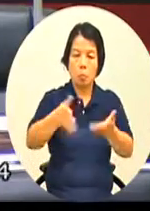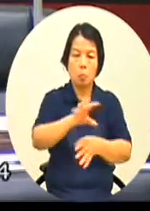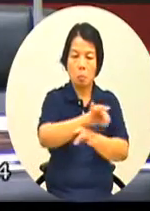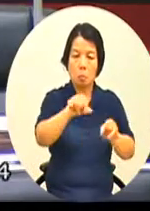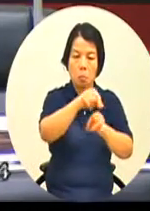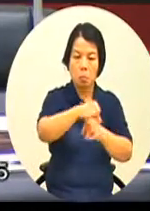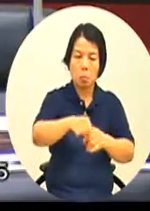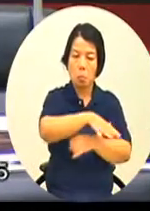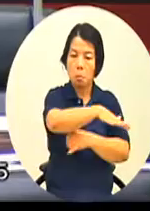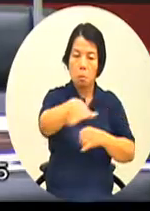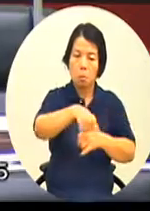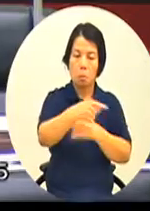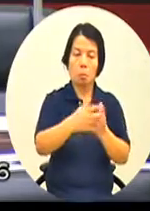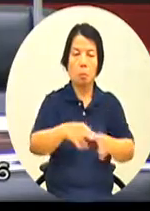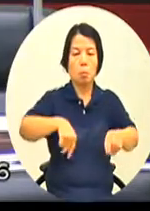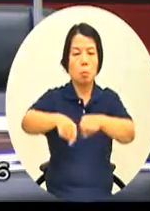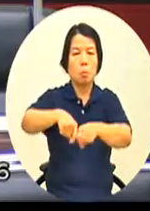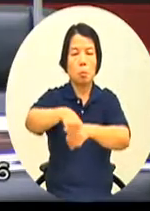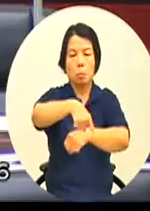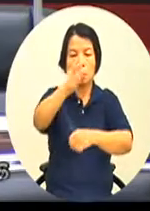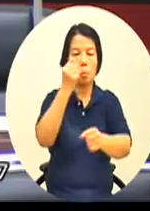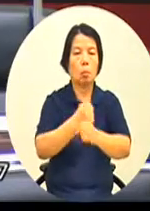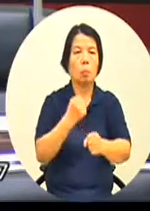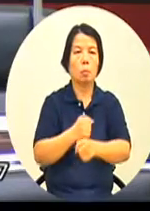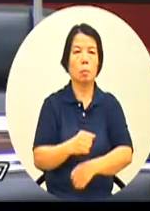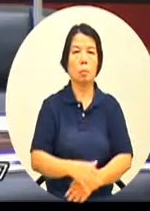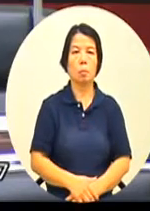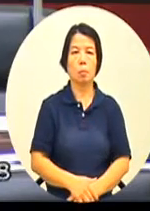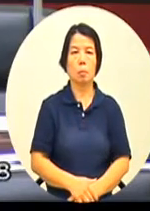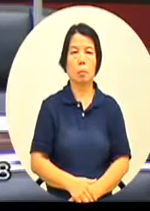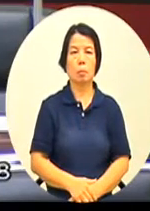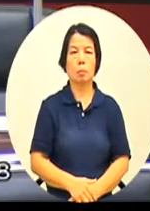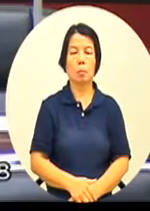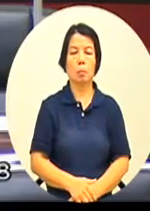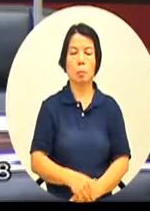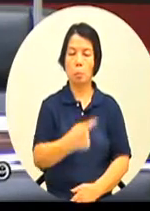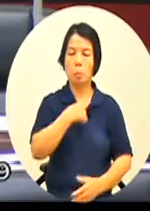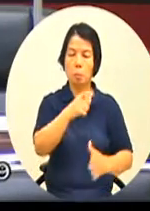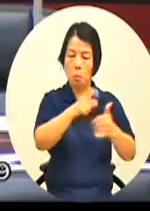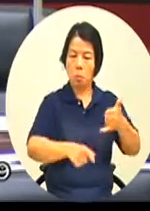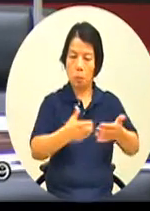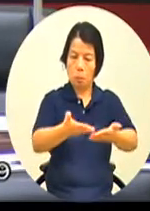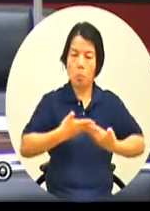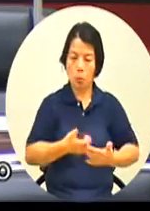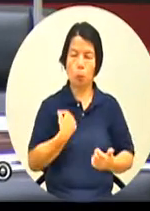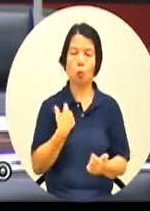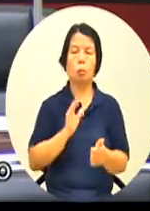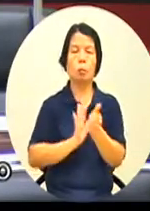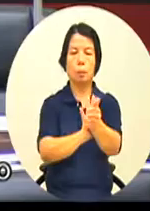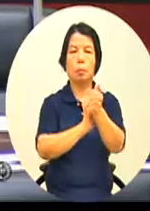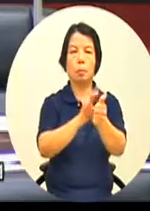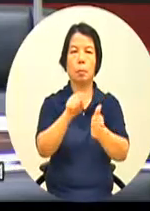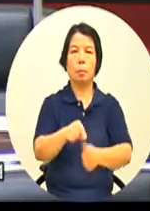么用，让您去规划，您去执行，哈、哦，啊，您来提案子，我来给你支持。